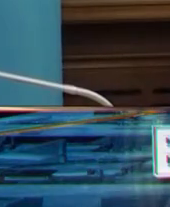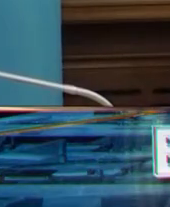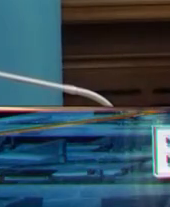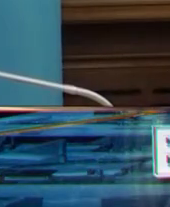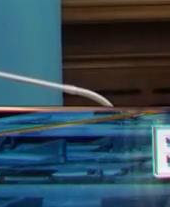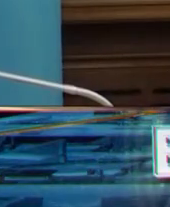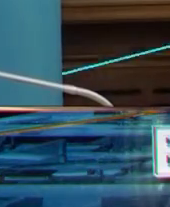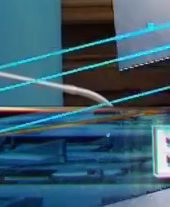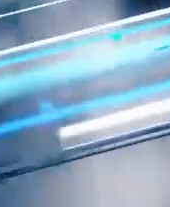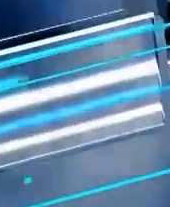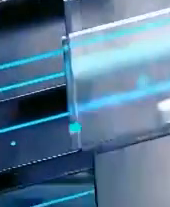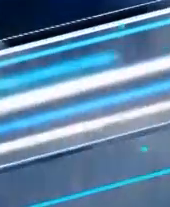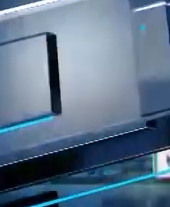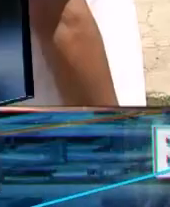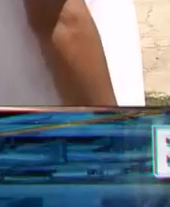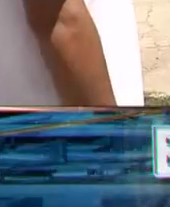все зависит.